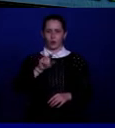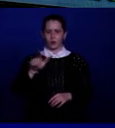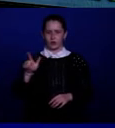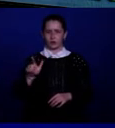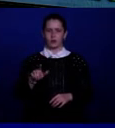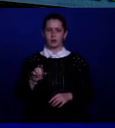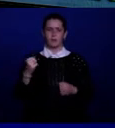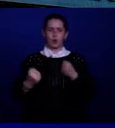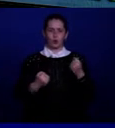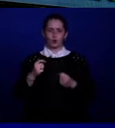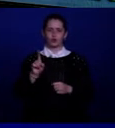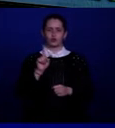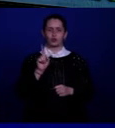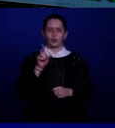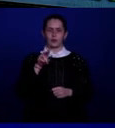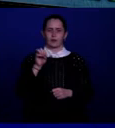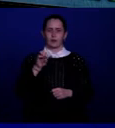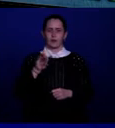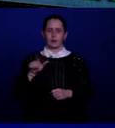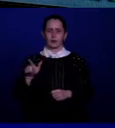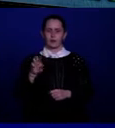Бегут. Что делать? Бежать.